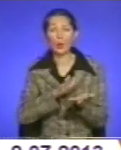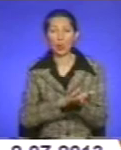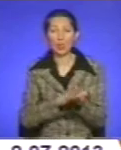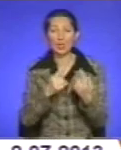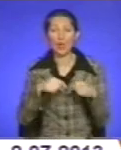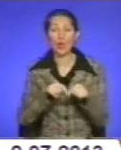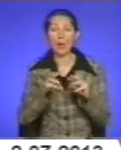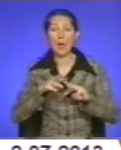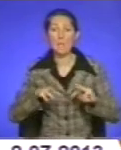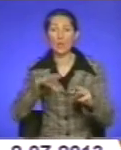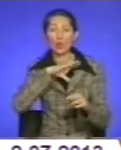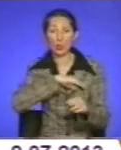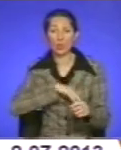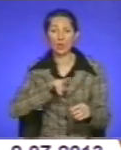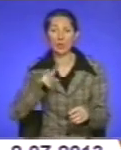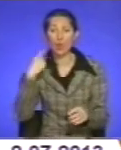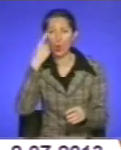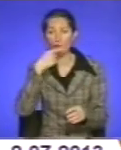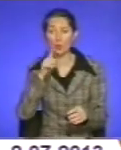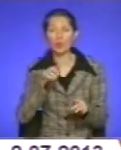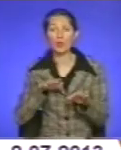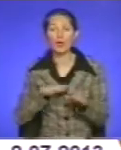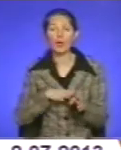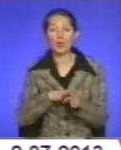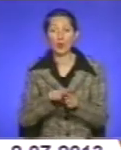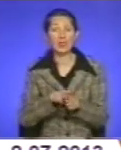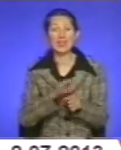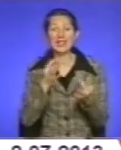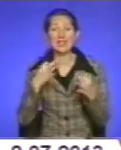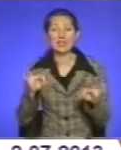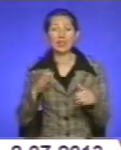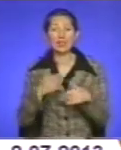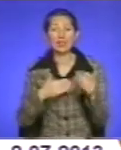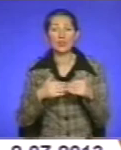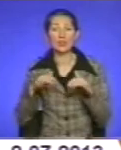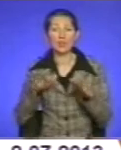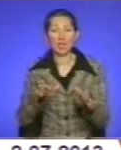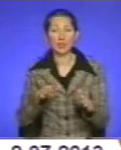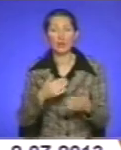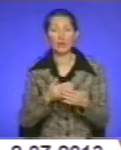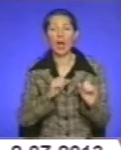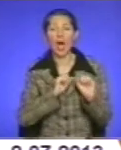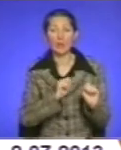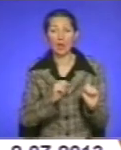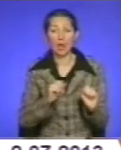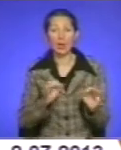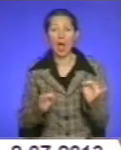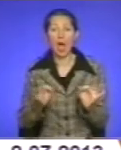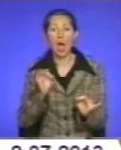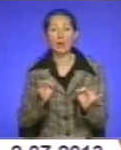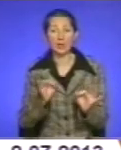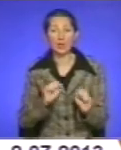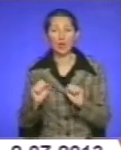органах Міндоходів як особи, що здійснюють незалежну професійну діяльність. Але, скажімо, адвокатам і арбітражним керуючим законом